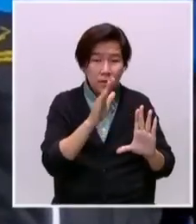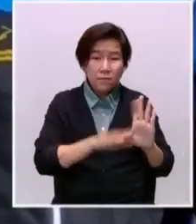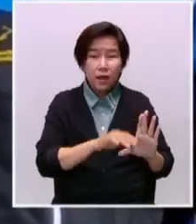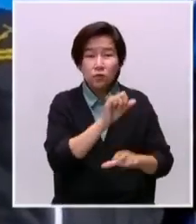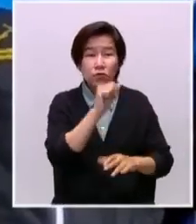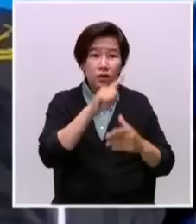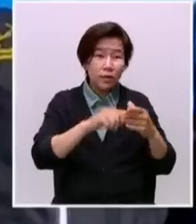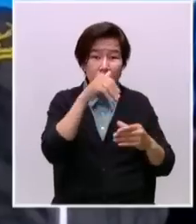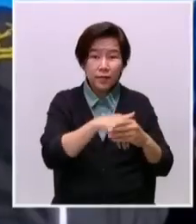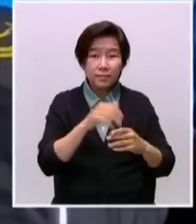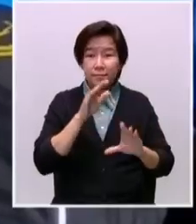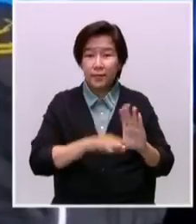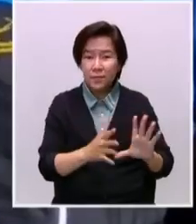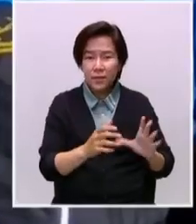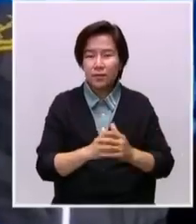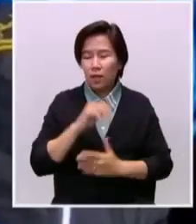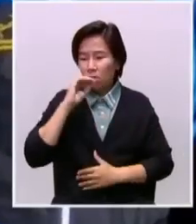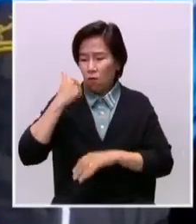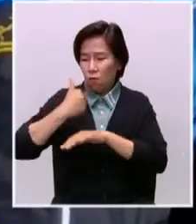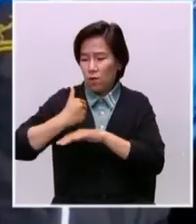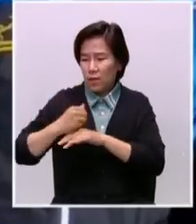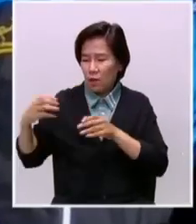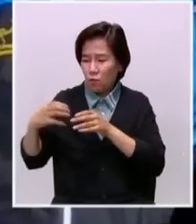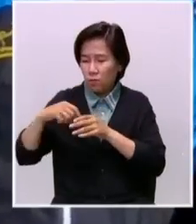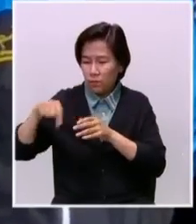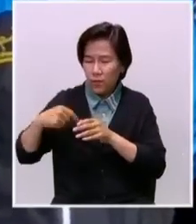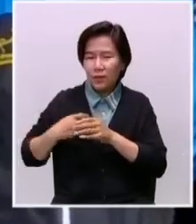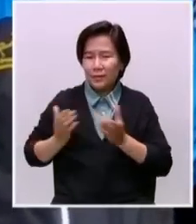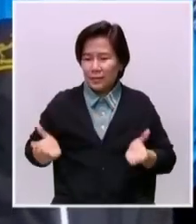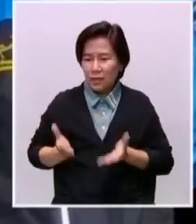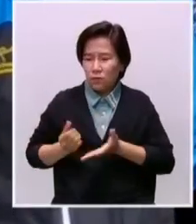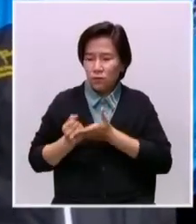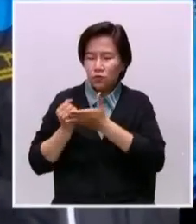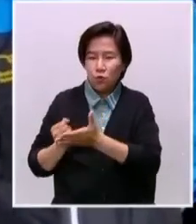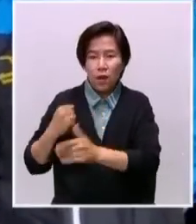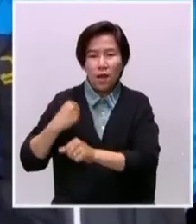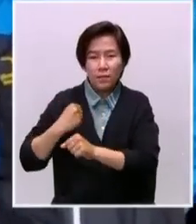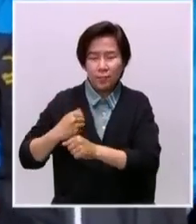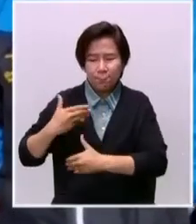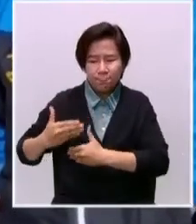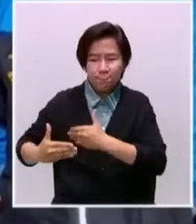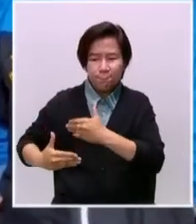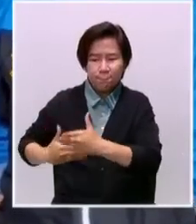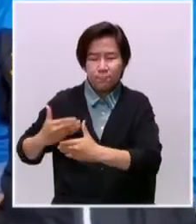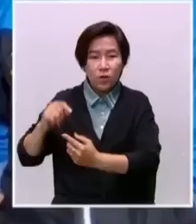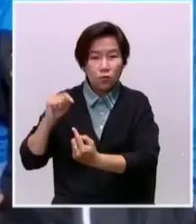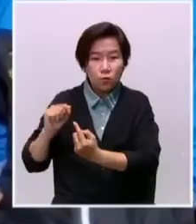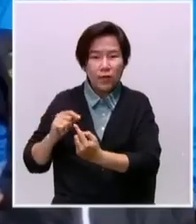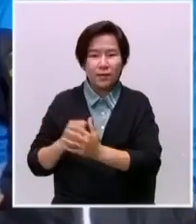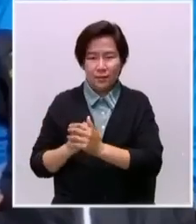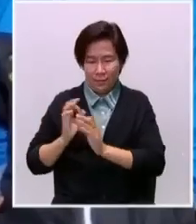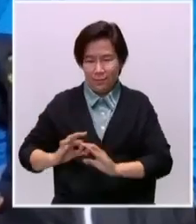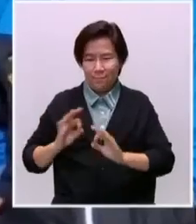แต่ก็ได้ยืนยันกับผู้บริหารพรรคไปแล้วว่าจะสนับสนุนการทำงานของพรรคในตามความเหมาะสมตาม